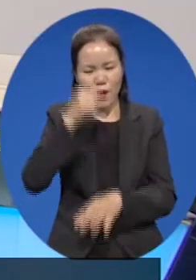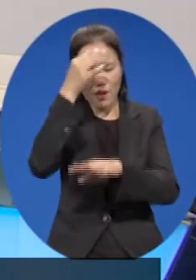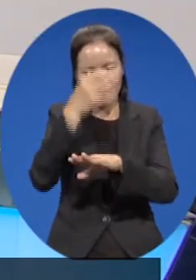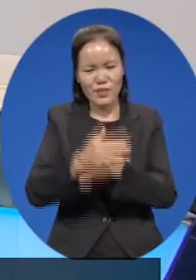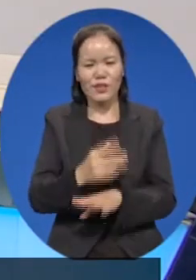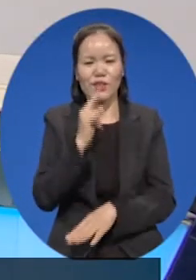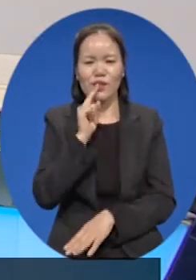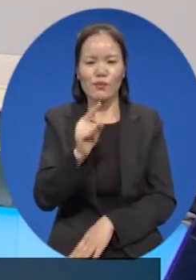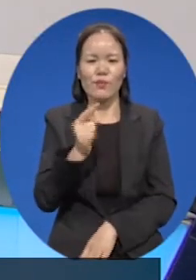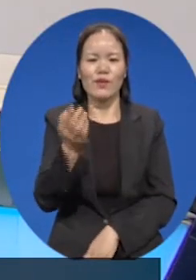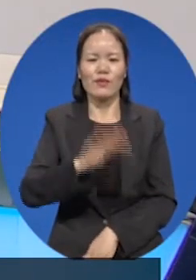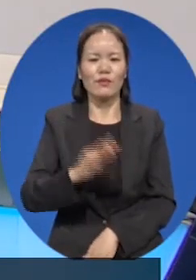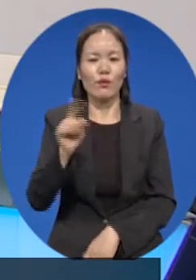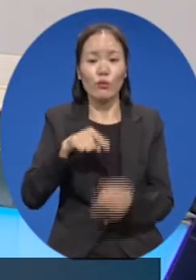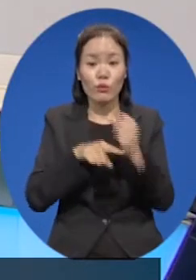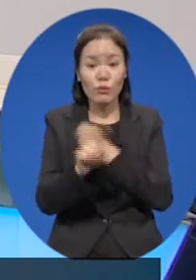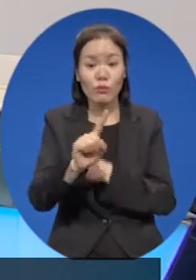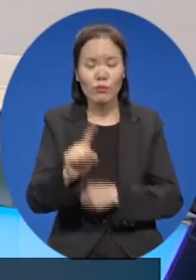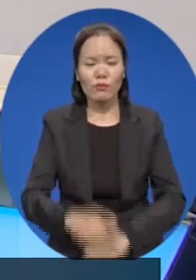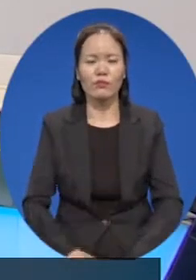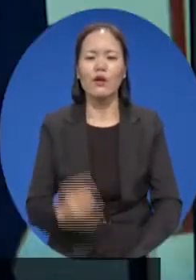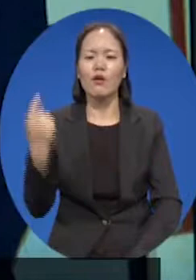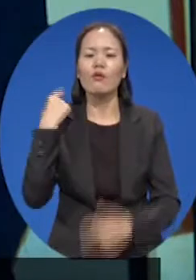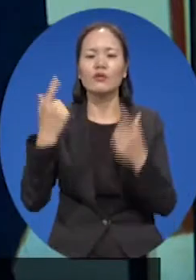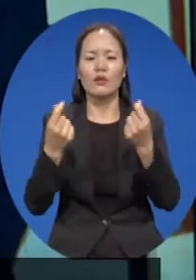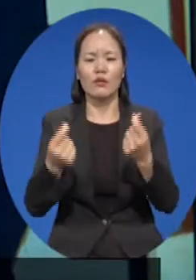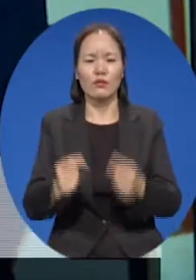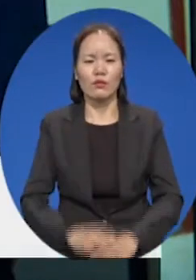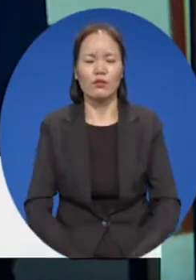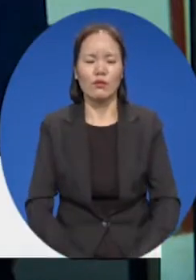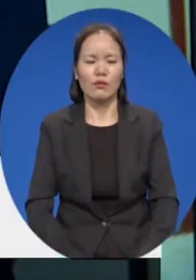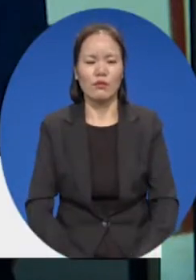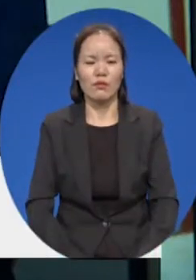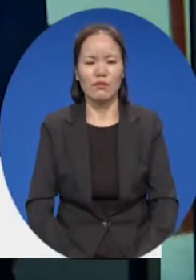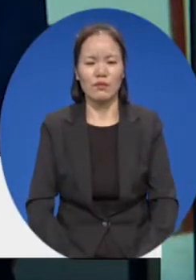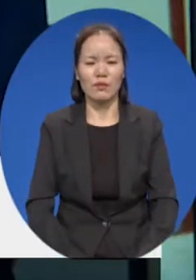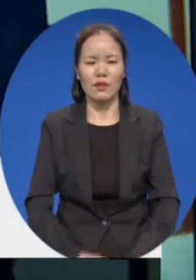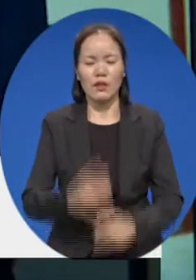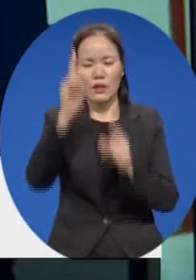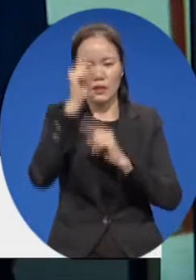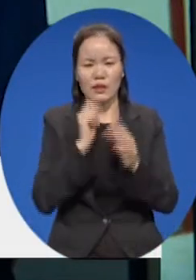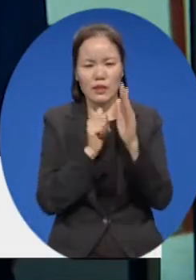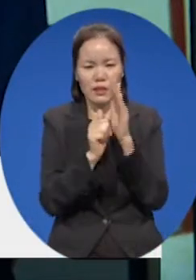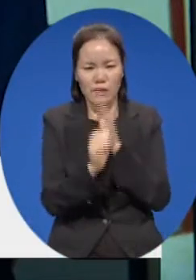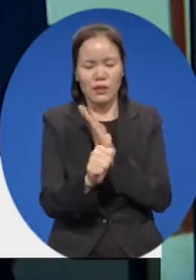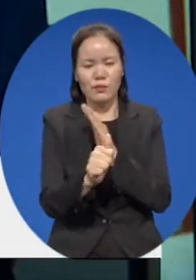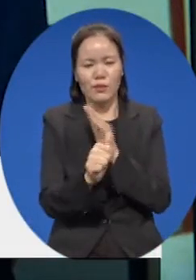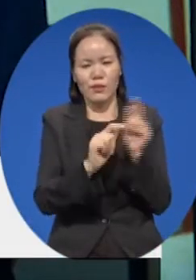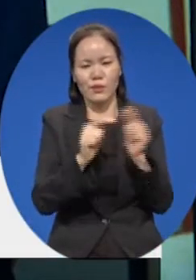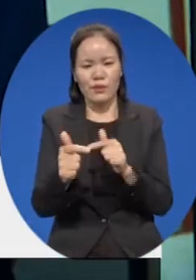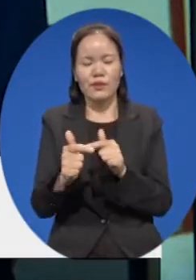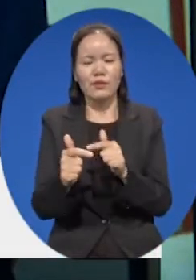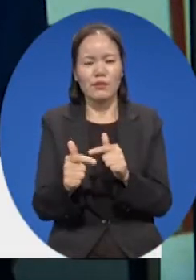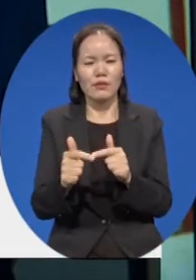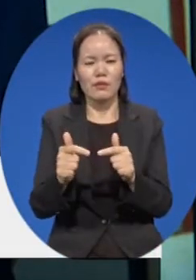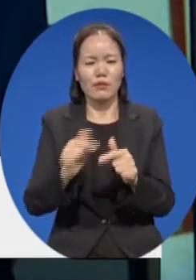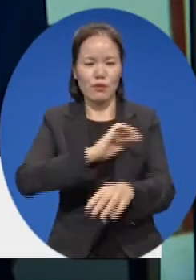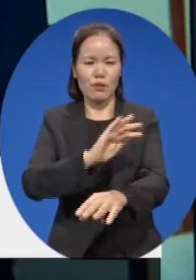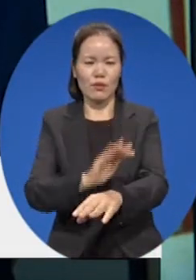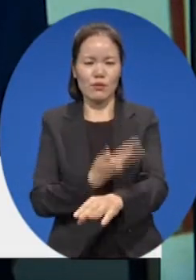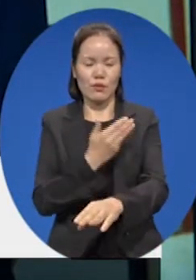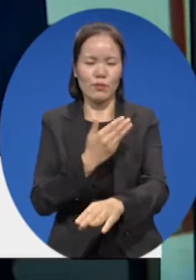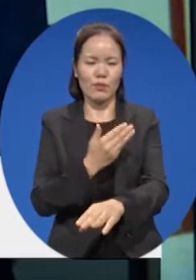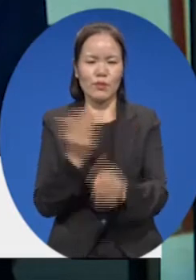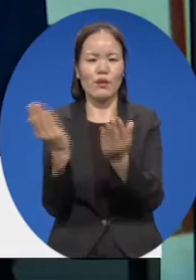했는데 어떻게 봐야 될까요? 아, 그러니까 어저께였던 것 같아요. 네. 김태년 원내대표하고 이낙연 내포께서 이게 부적절하다는 얘기를